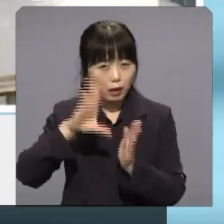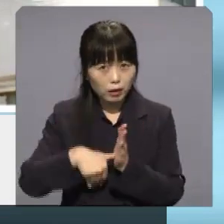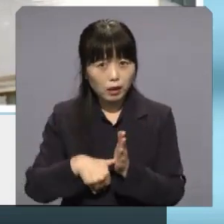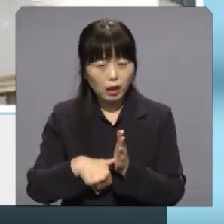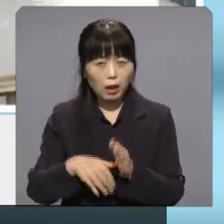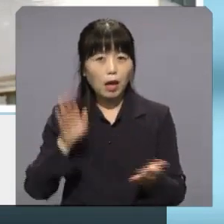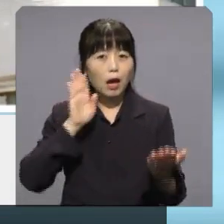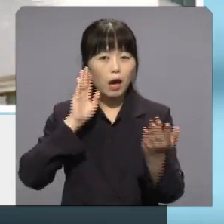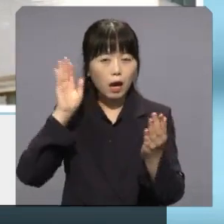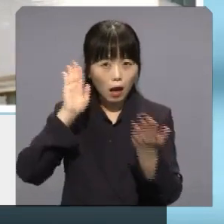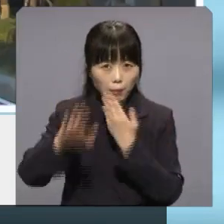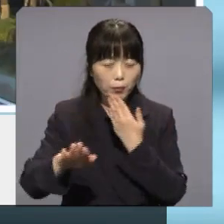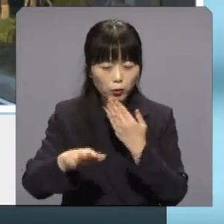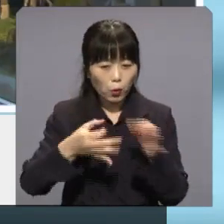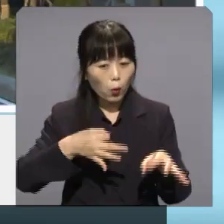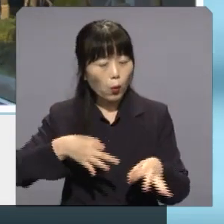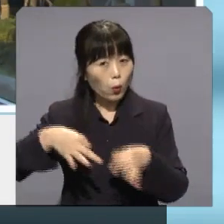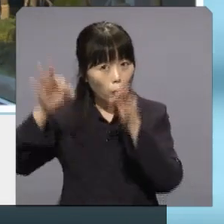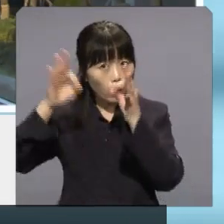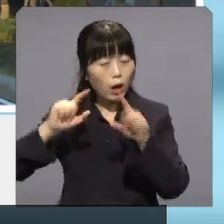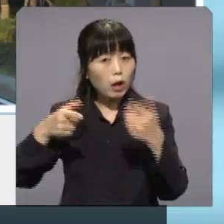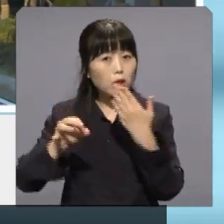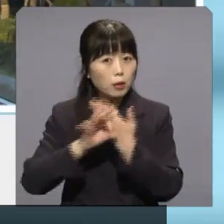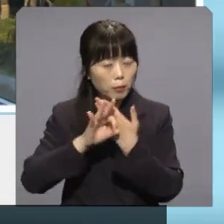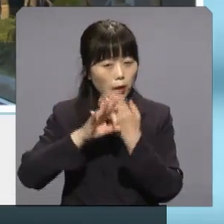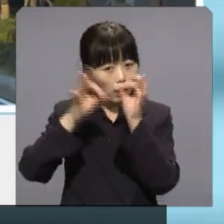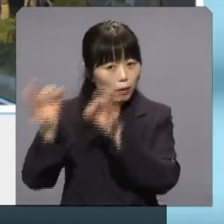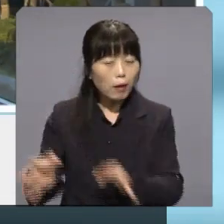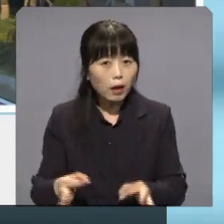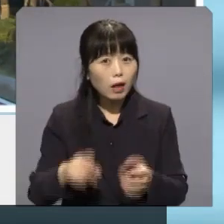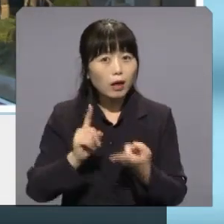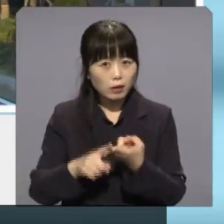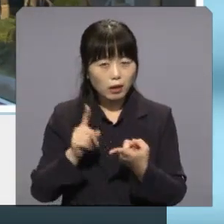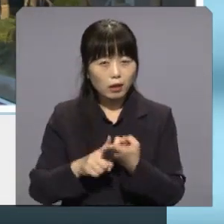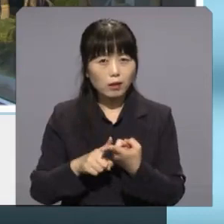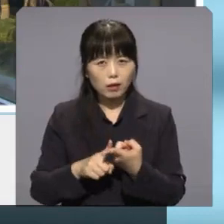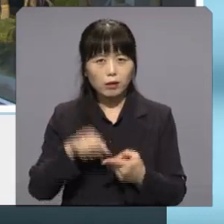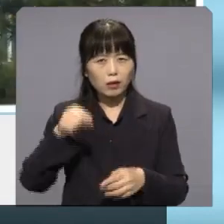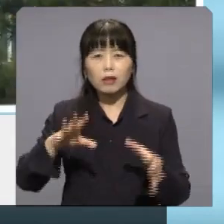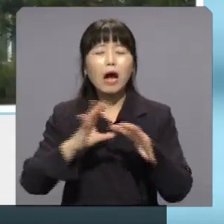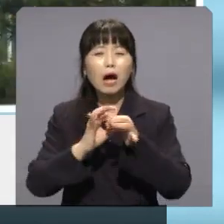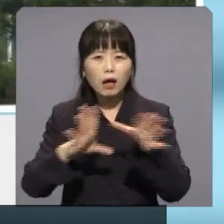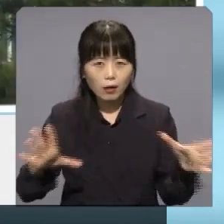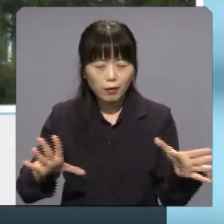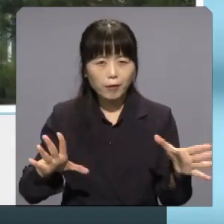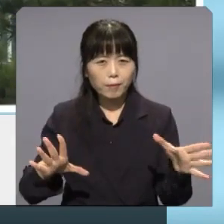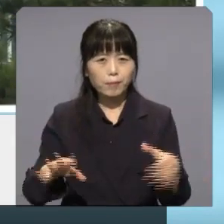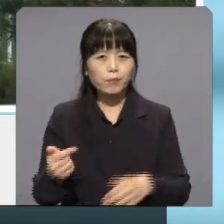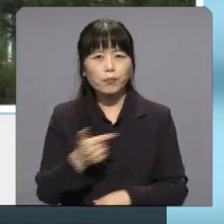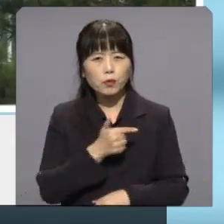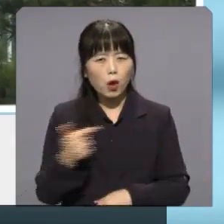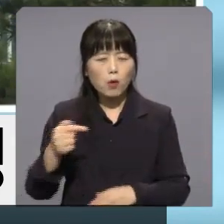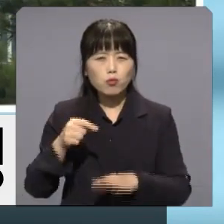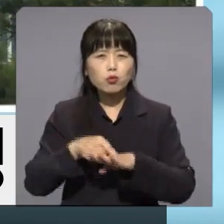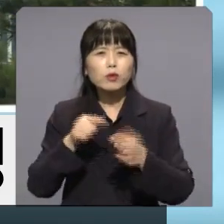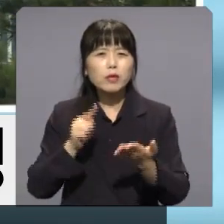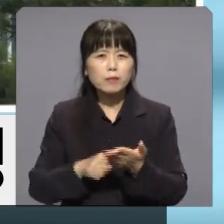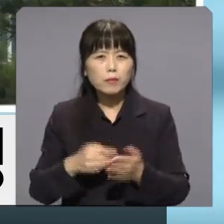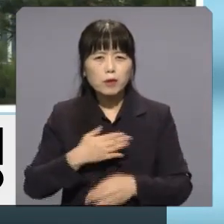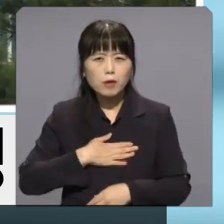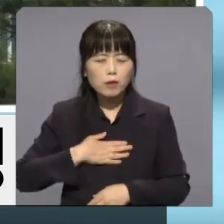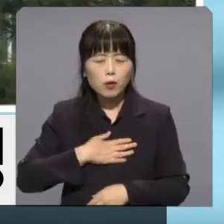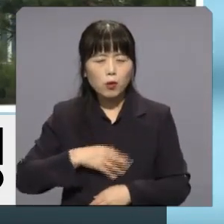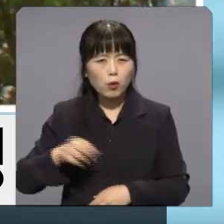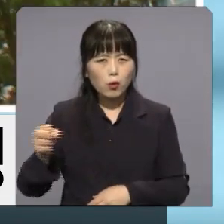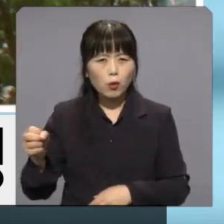앞으로 그럼 올라 갈 거냐 뭐 내려 올 거냐 이 부분을 떠나서 너무 심리적으로 편익 상태에